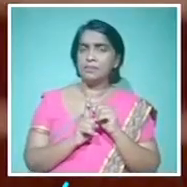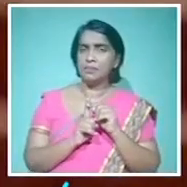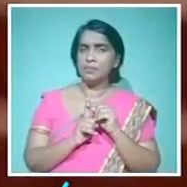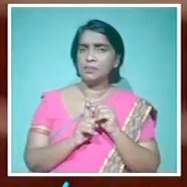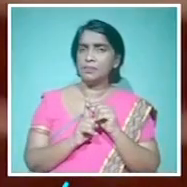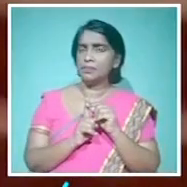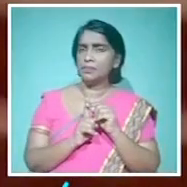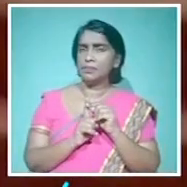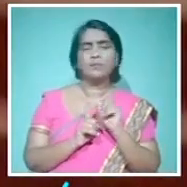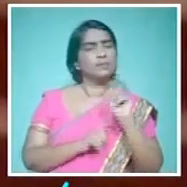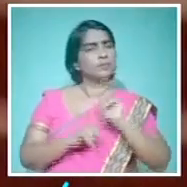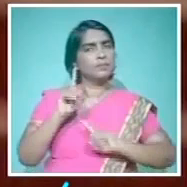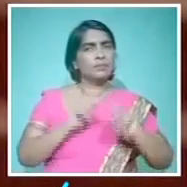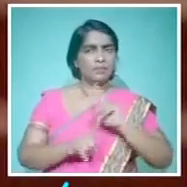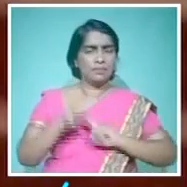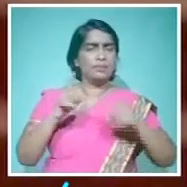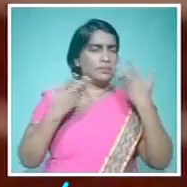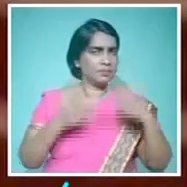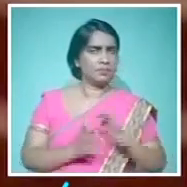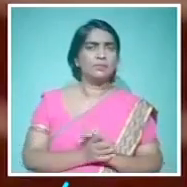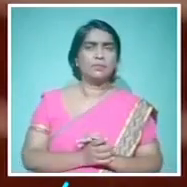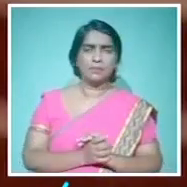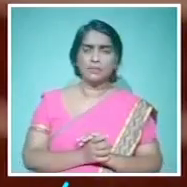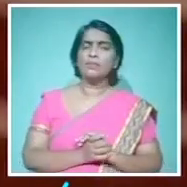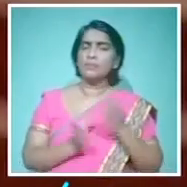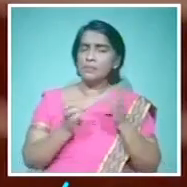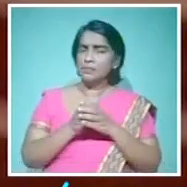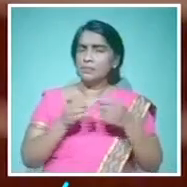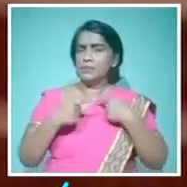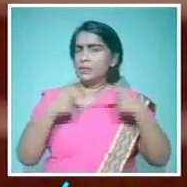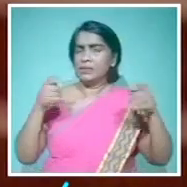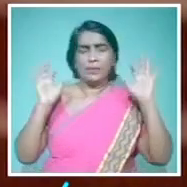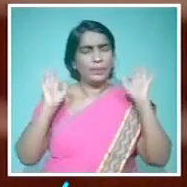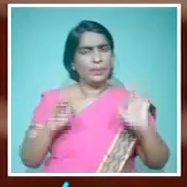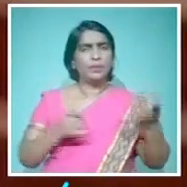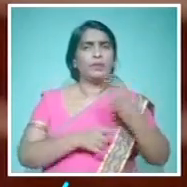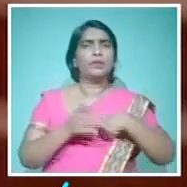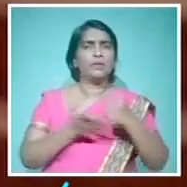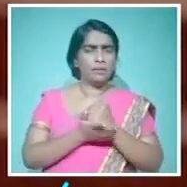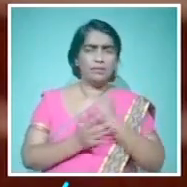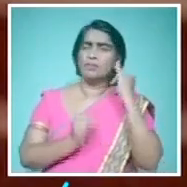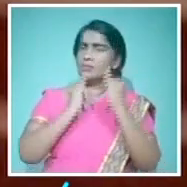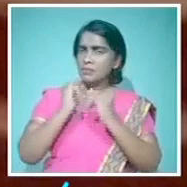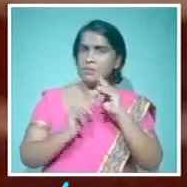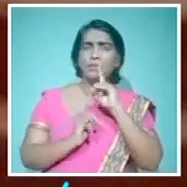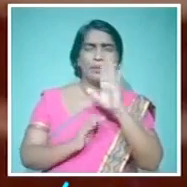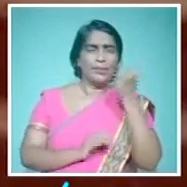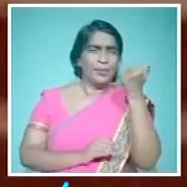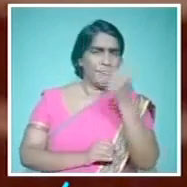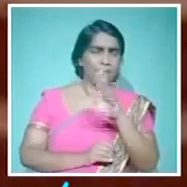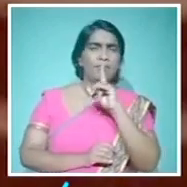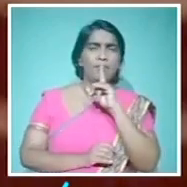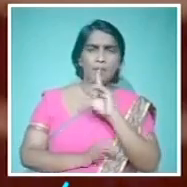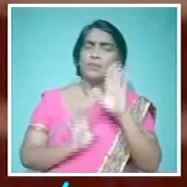මේ පාර්ලිමේන්තුවේ සාකච්ඡා වුණා මම හිතන්නේ අපි පක්ෂ භේදකින් තොරව සියලු දෙනාම මේක විවේචනය කරනවා මේක හෙලා